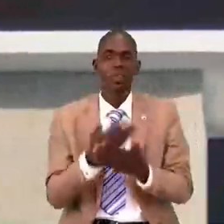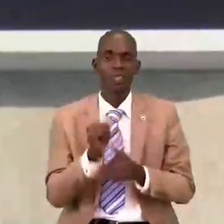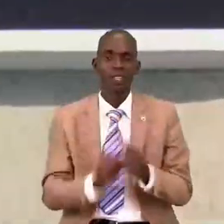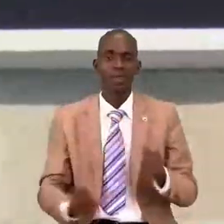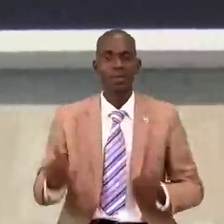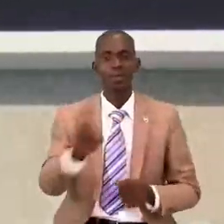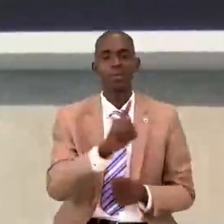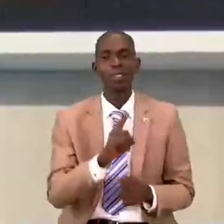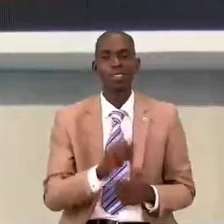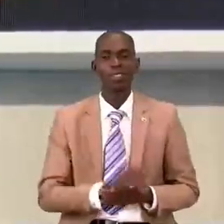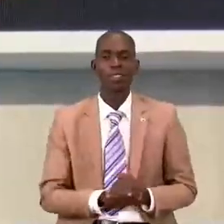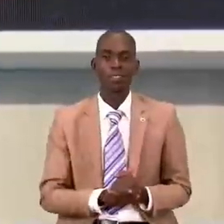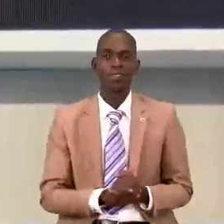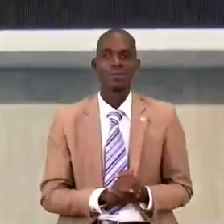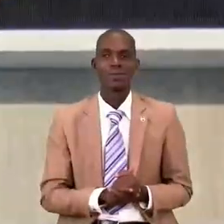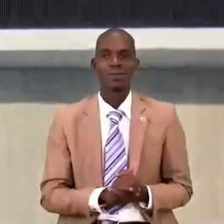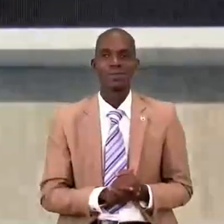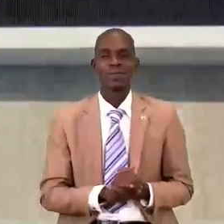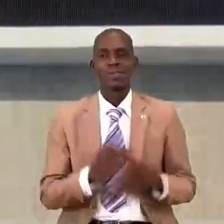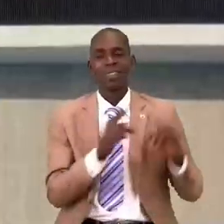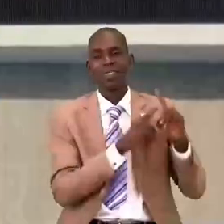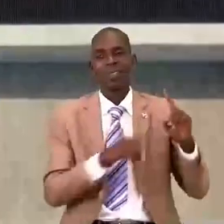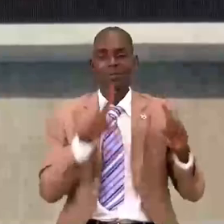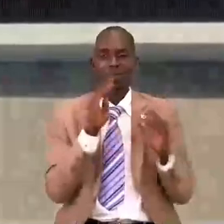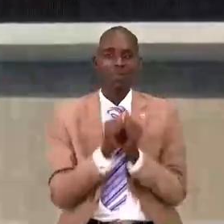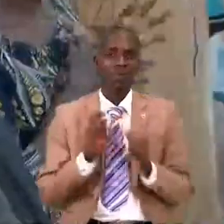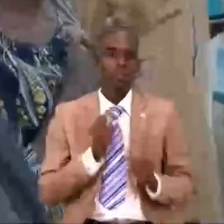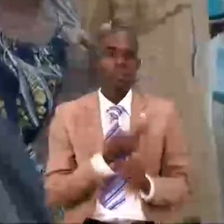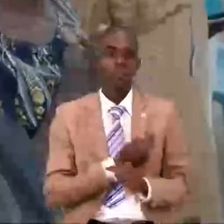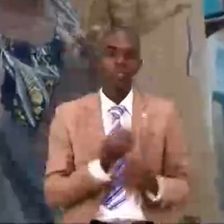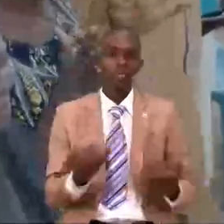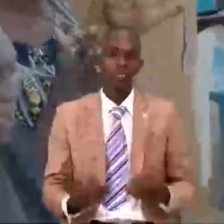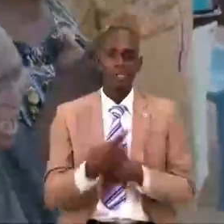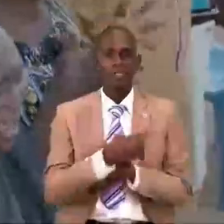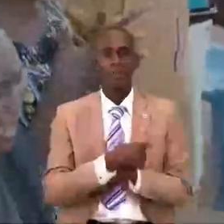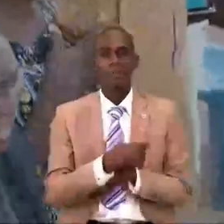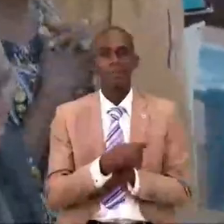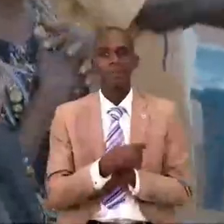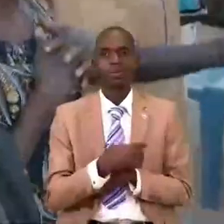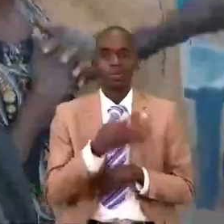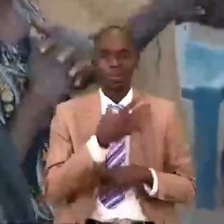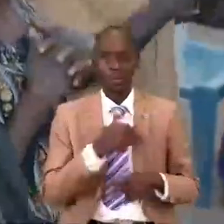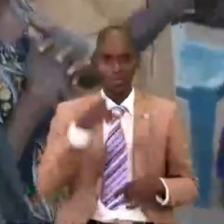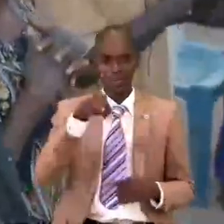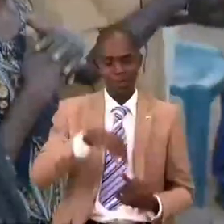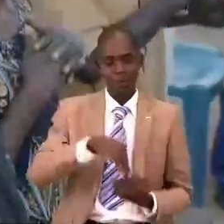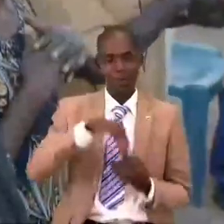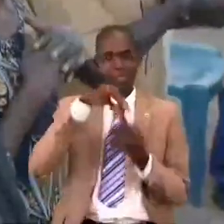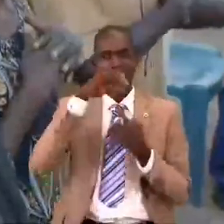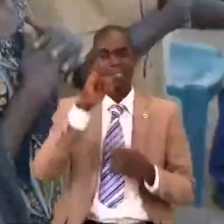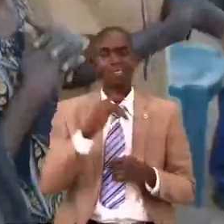aujourd'hui. Et toi en particulier, que le Seigneur soit avec toi au nom de Jésus.